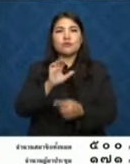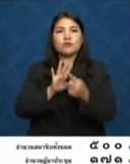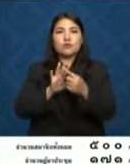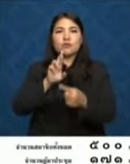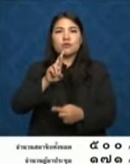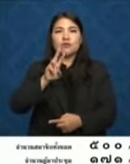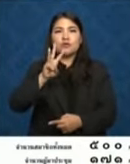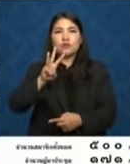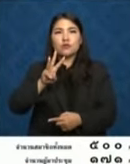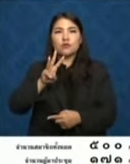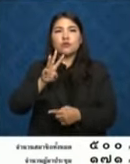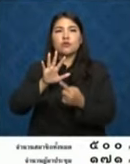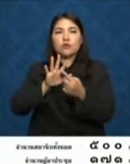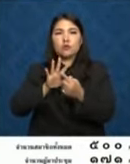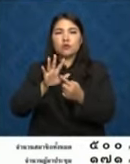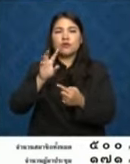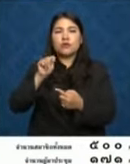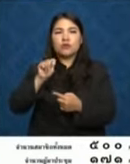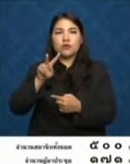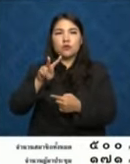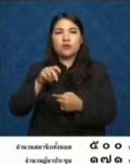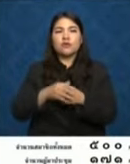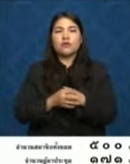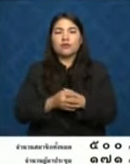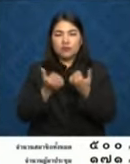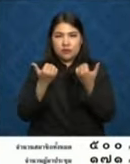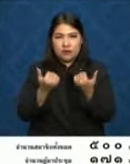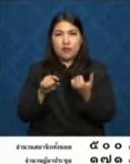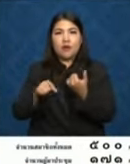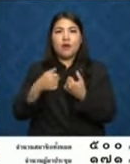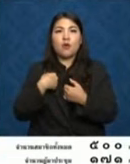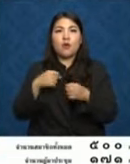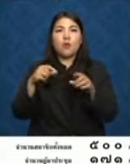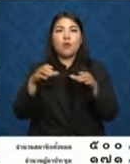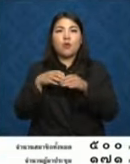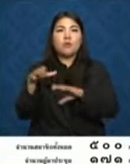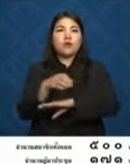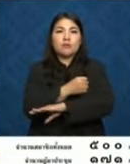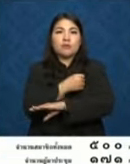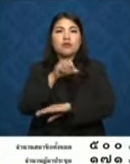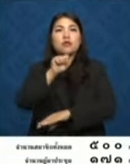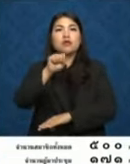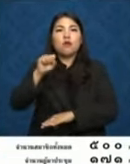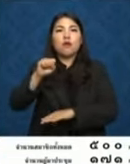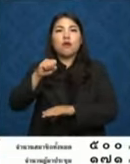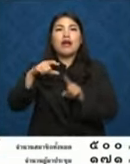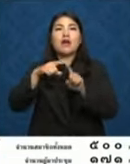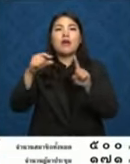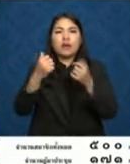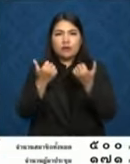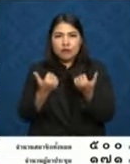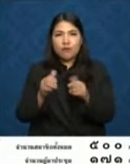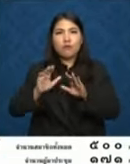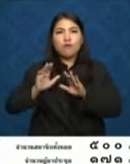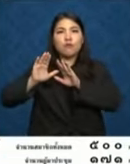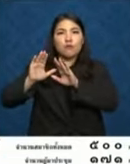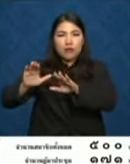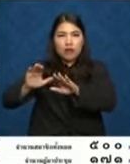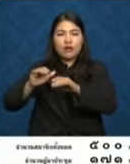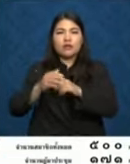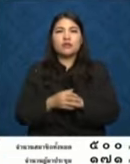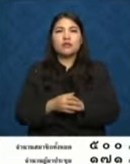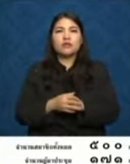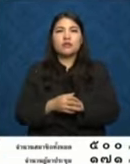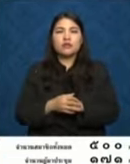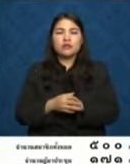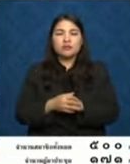ราษฎรบัญชีรายชื่อพรรคก้าวไกลขออนุญาตปรึกษาหารือท่านประธานผ่านไปยังกระทรวงศึกษา